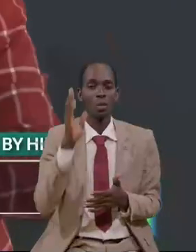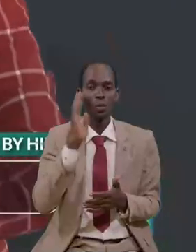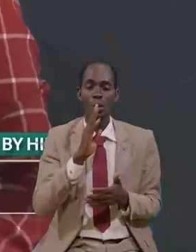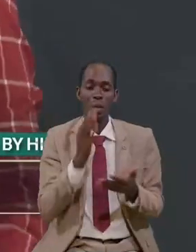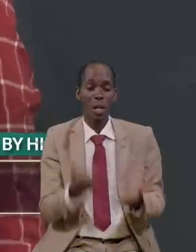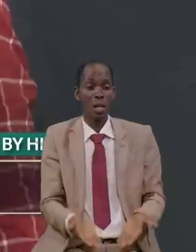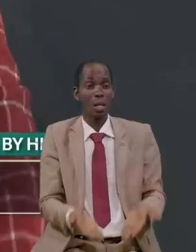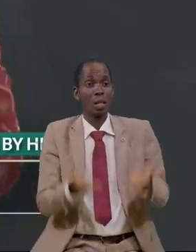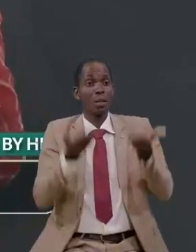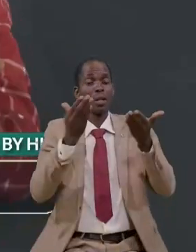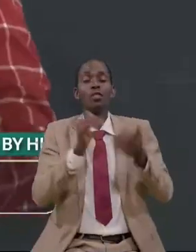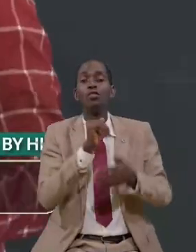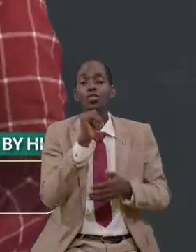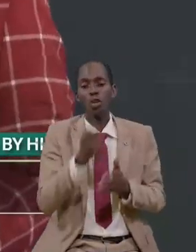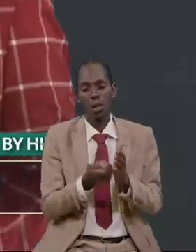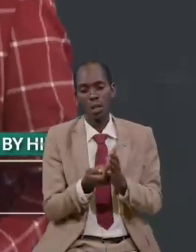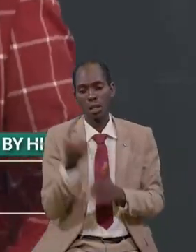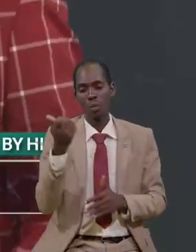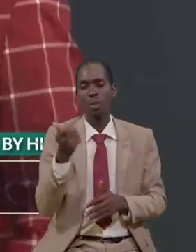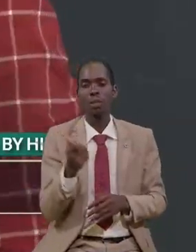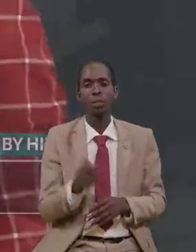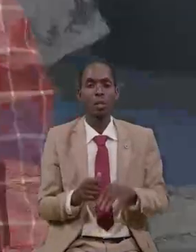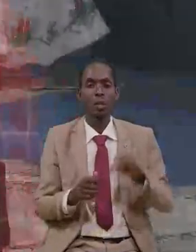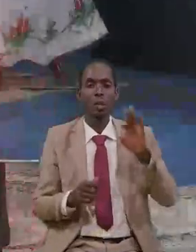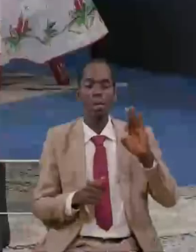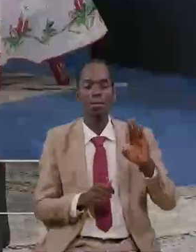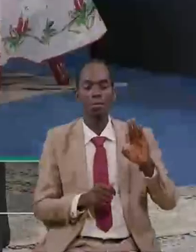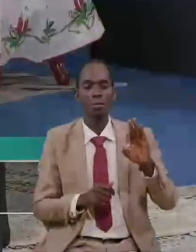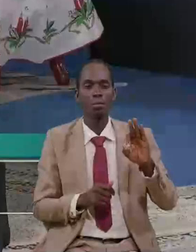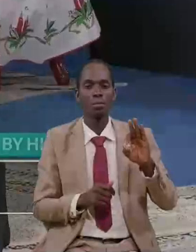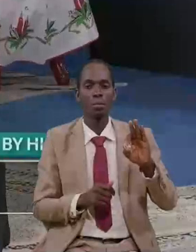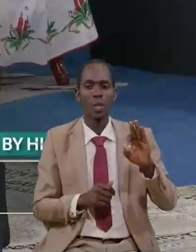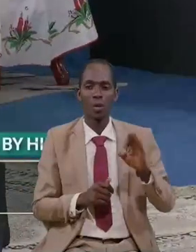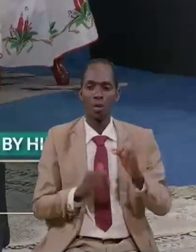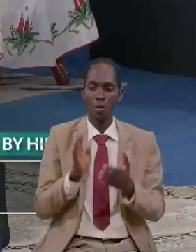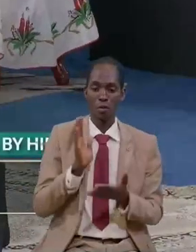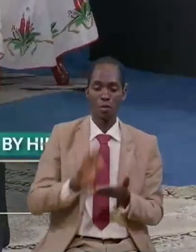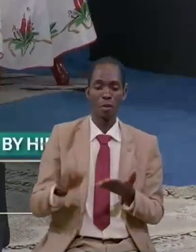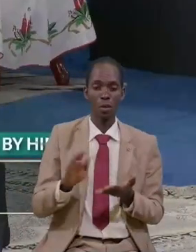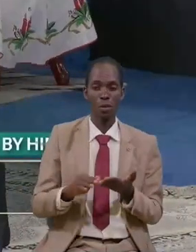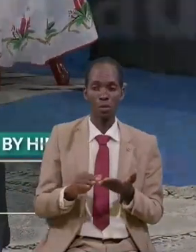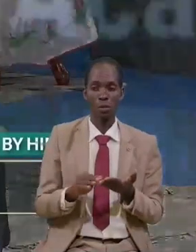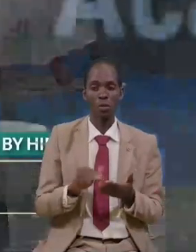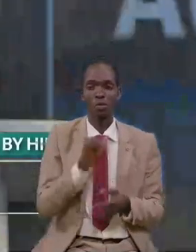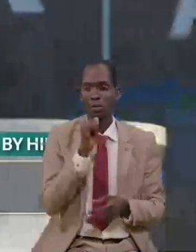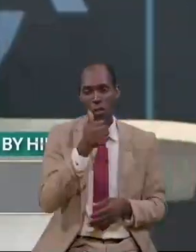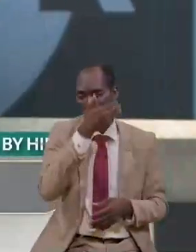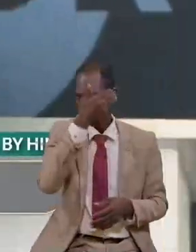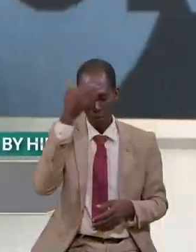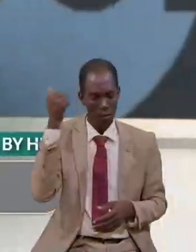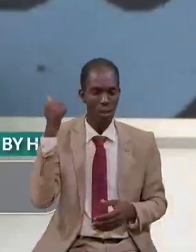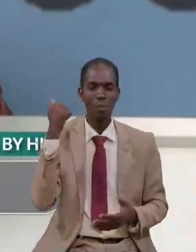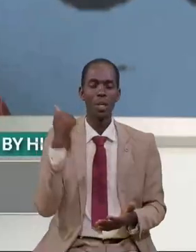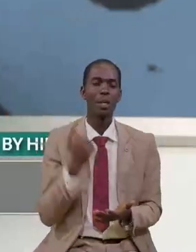non éliminé. F. Pardonner et non oublier.